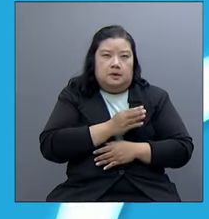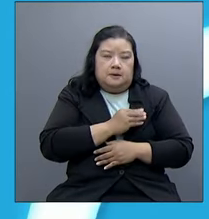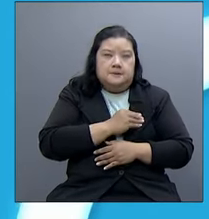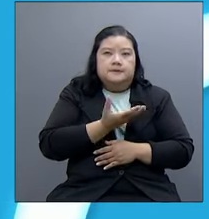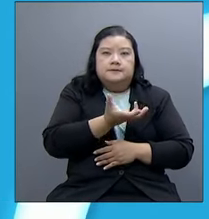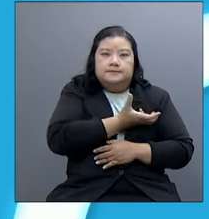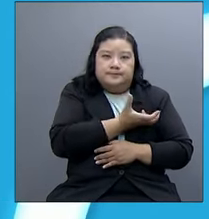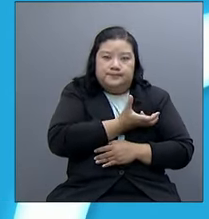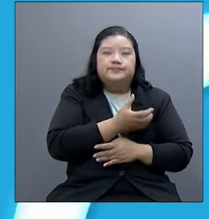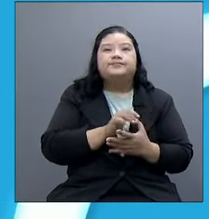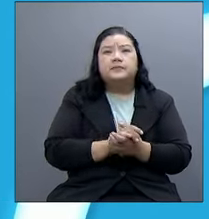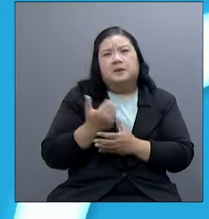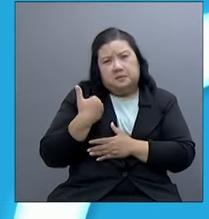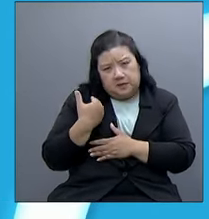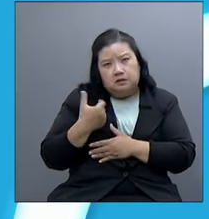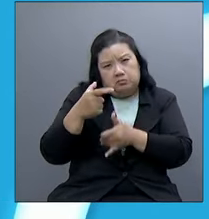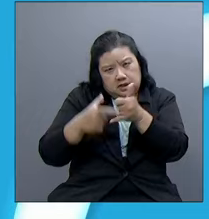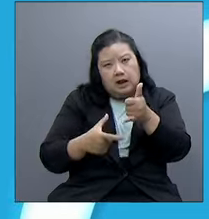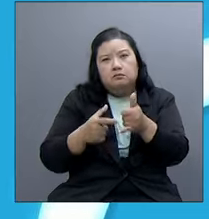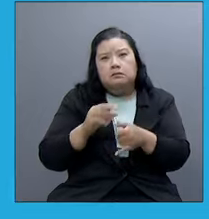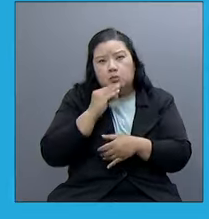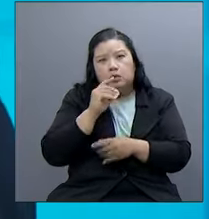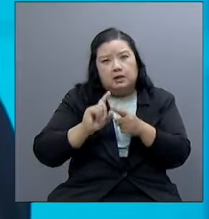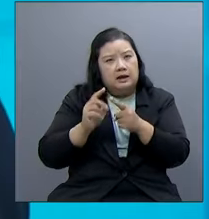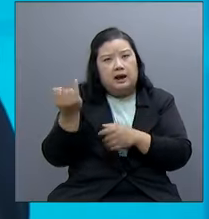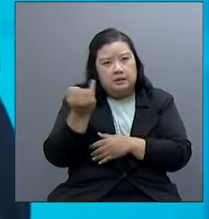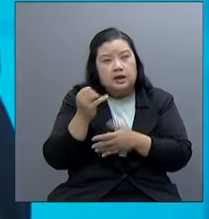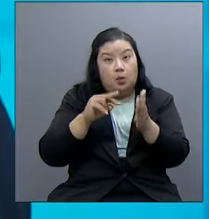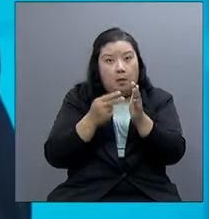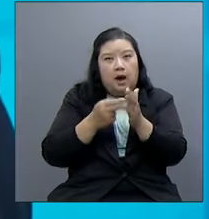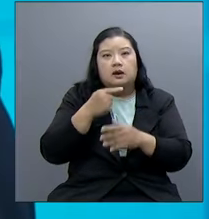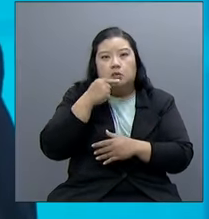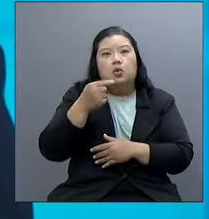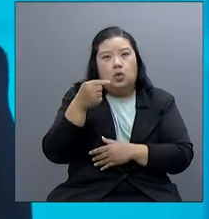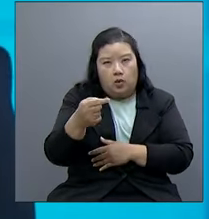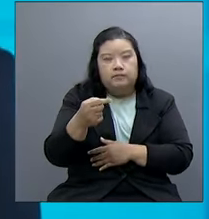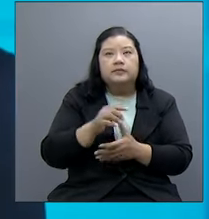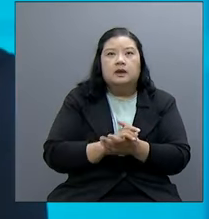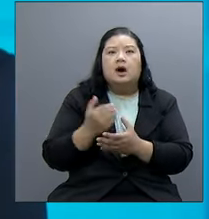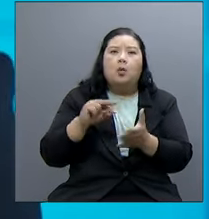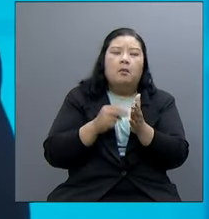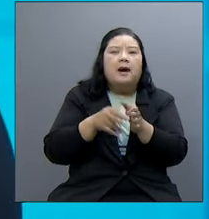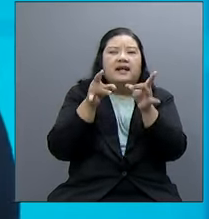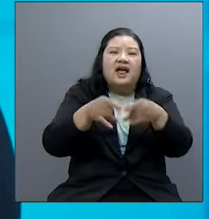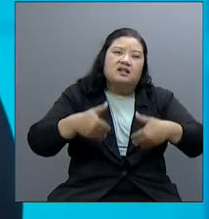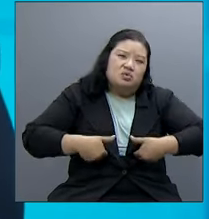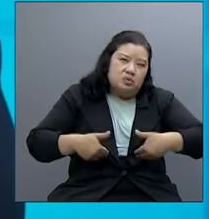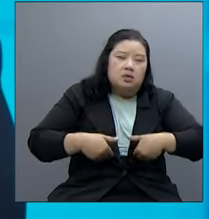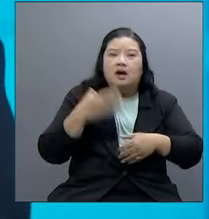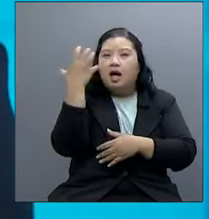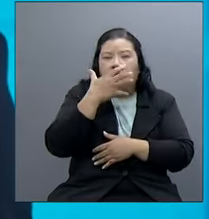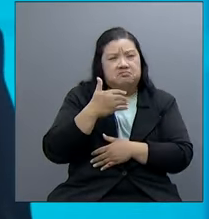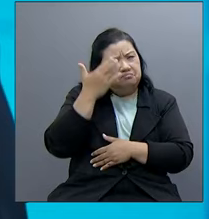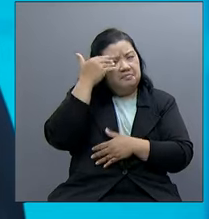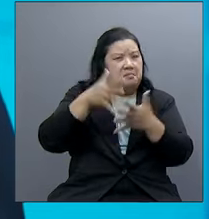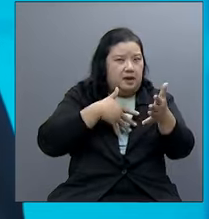มีหลายกทำ Mathที่ทำใหเรานไมถึงว่านั่คกมูลี่บางคนอจะมองว่าเปการลขกคำคำไม่เหนจะเป็นอะไรเลย